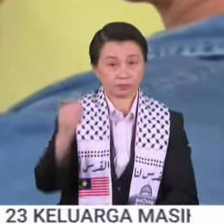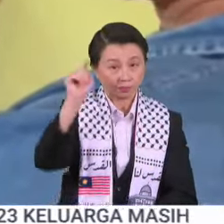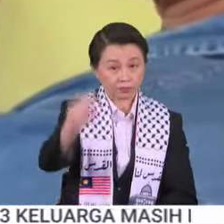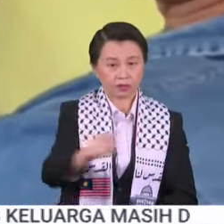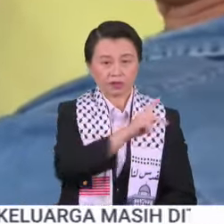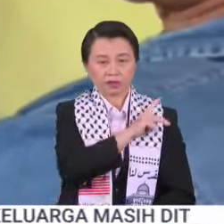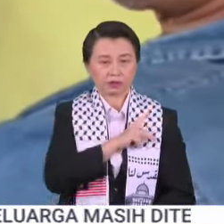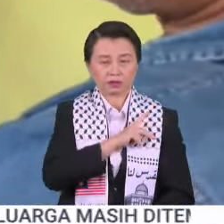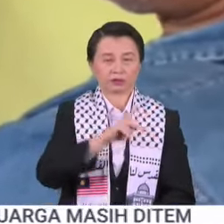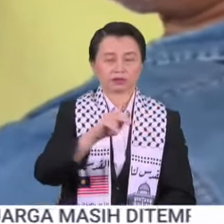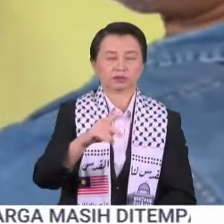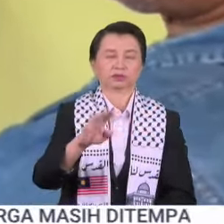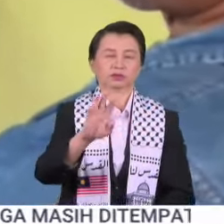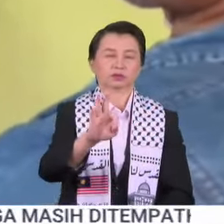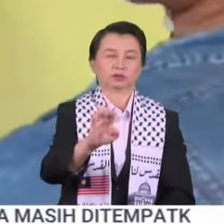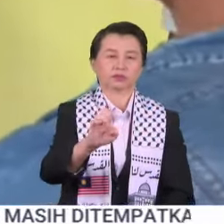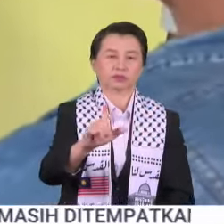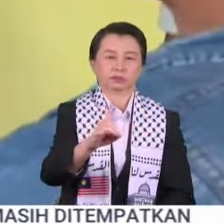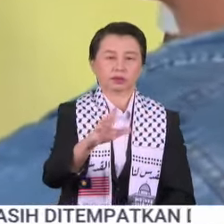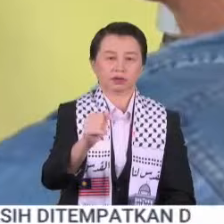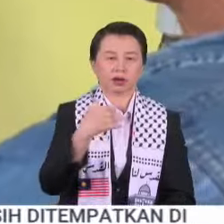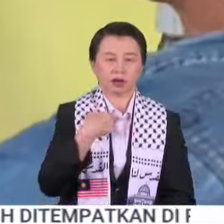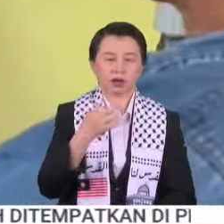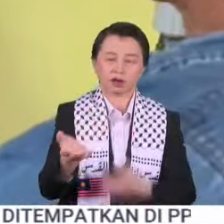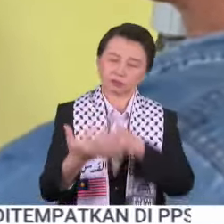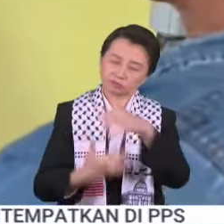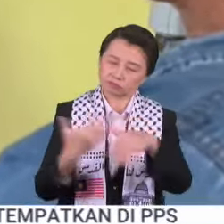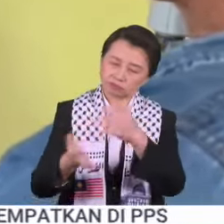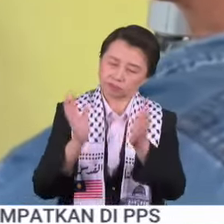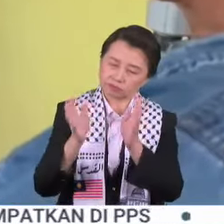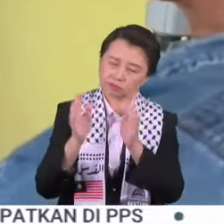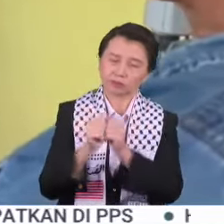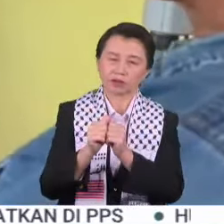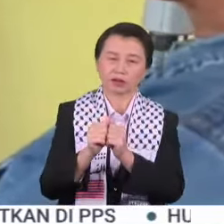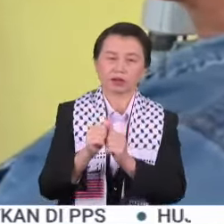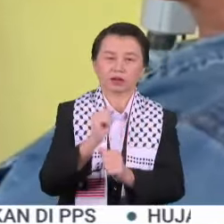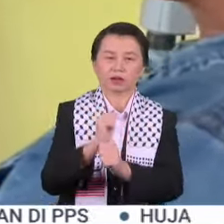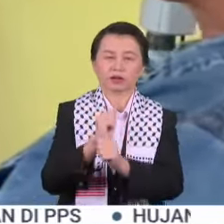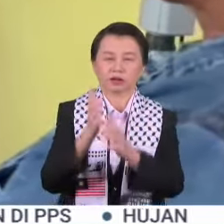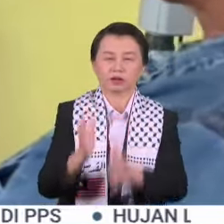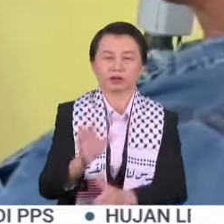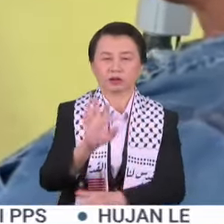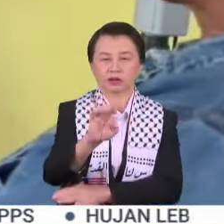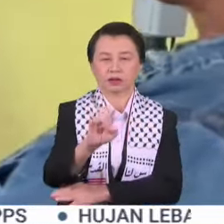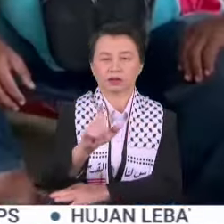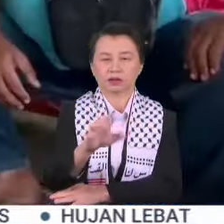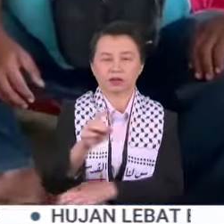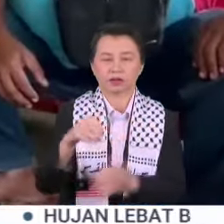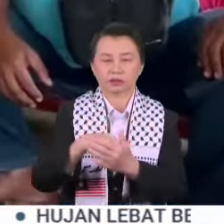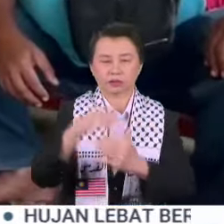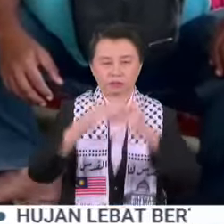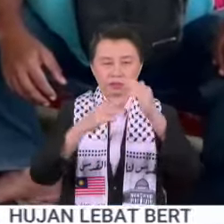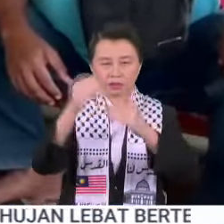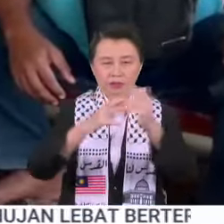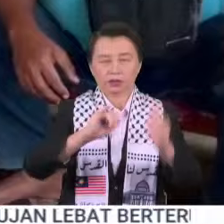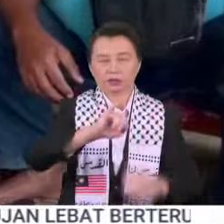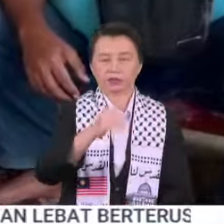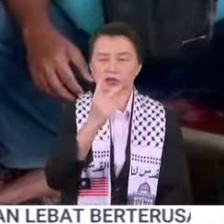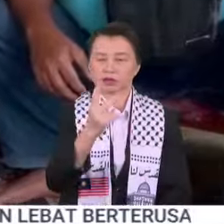Ketua Blok Felda Kerteh 5 dan mengadakan sesi ramah mesra dengan peneroka Felda Kerteh di bangunan JKKR